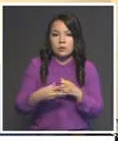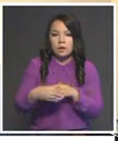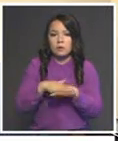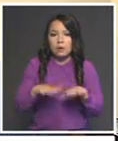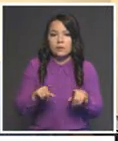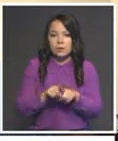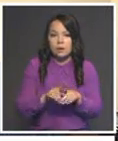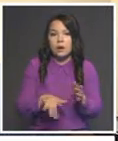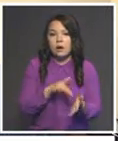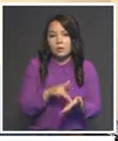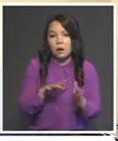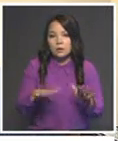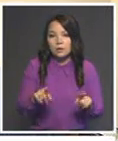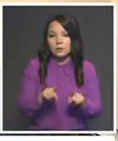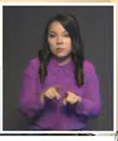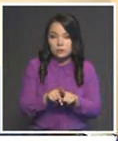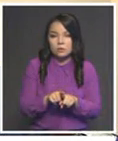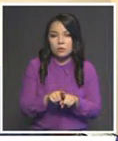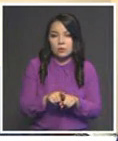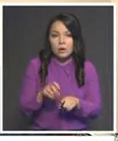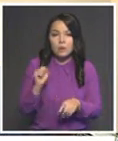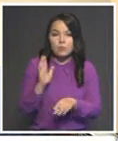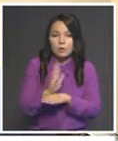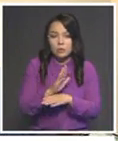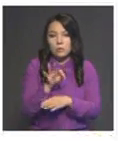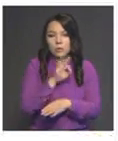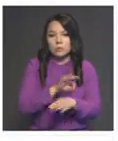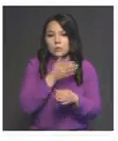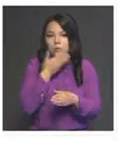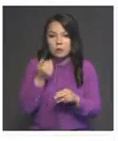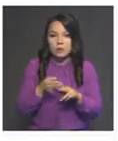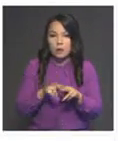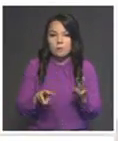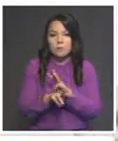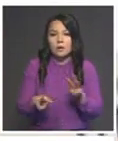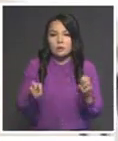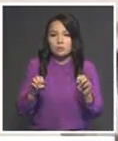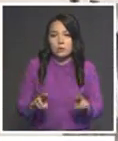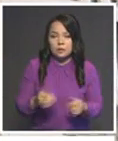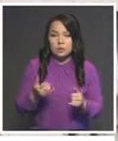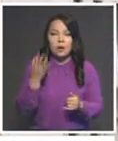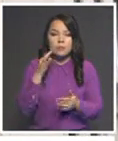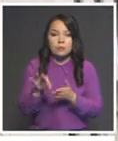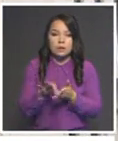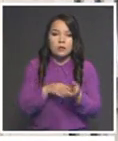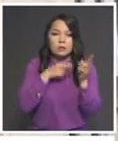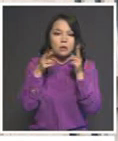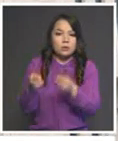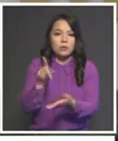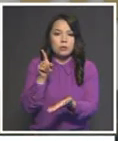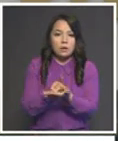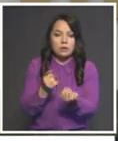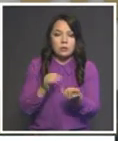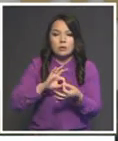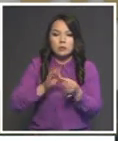өңірлерде, мысалы қалаларда бұл бұйрықты дұрыстап пайдаланбайды. Сол үшін министр дереу Алматыға ұшатын болды. Іс-шаралардың